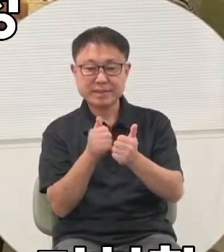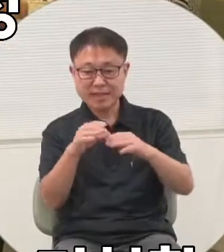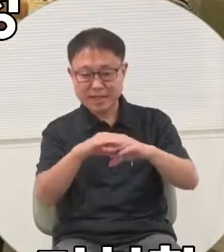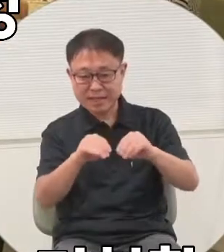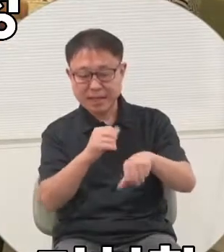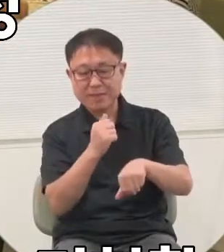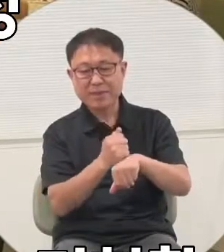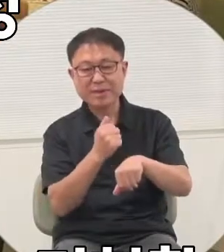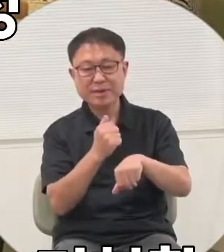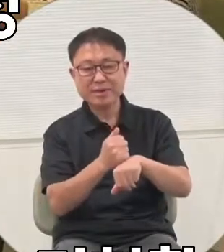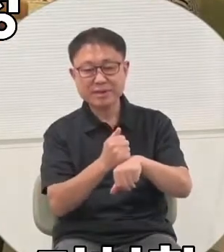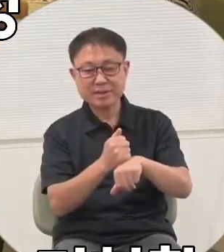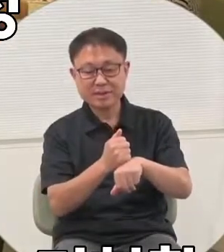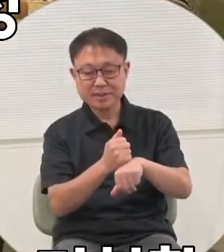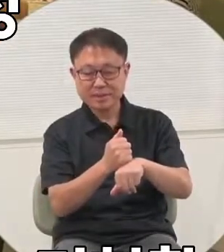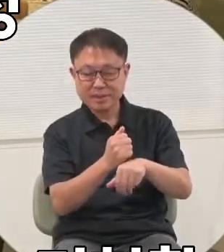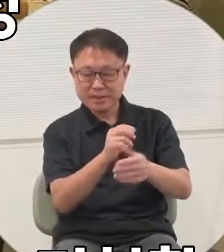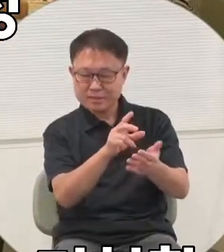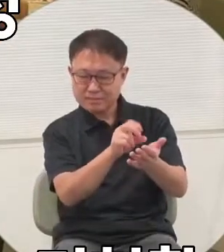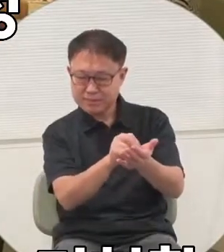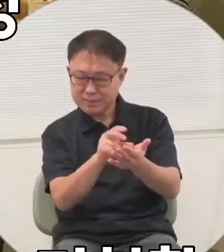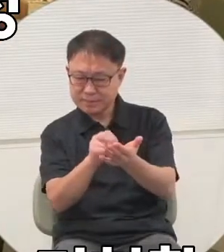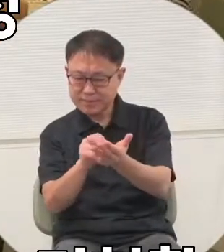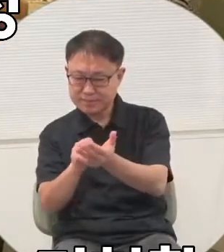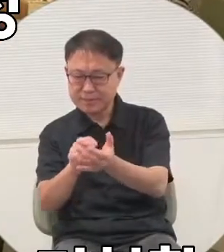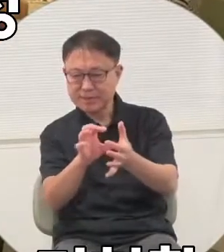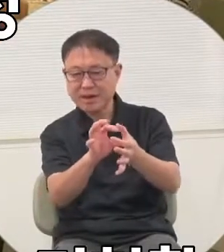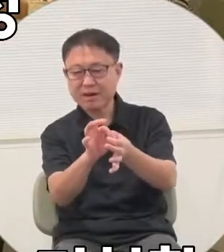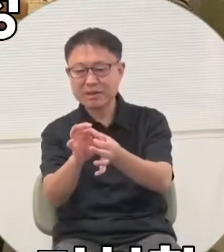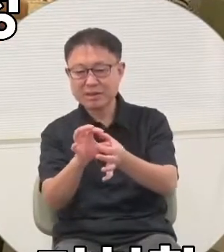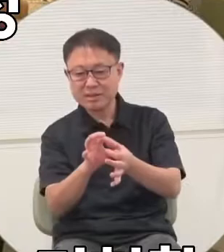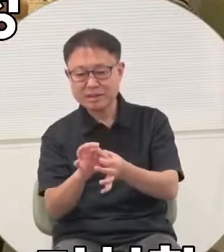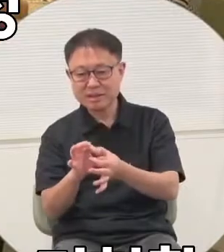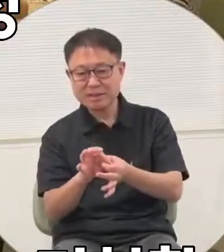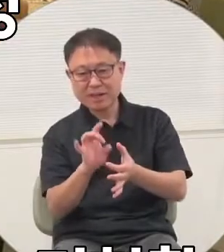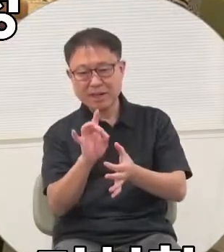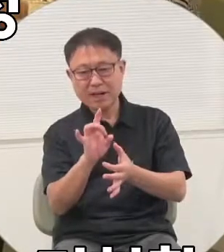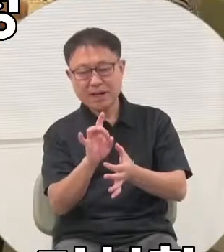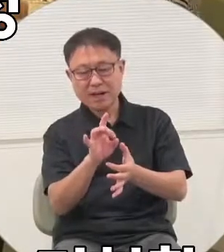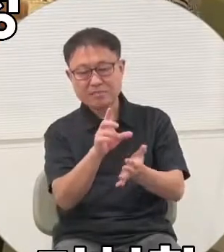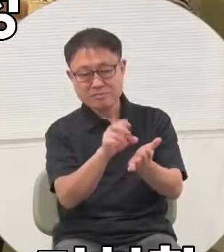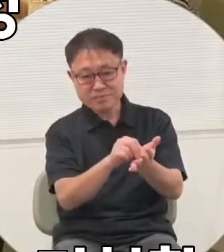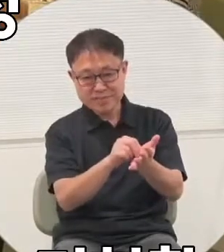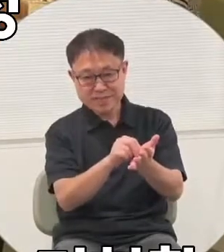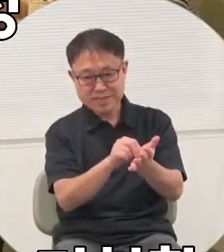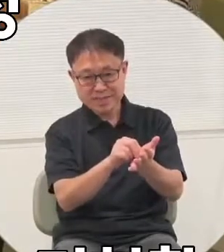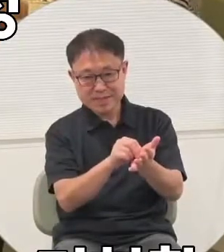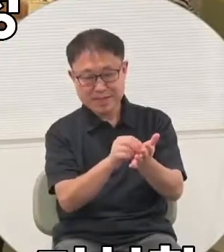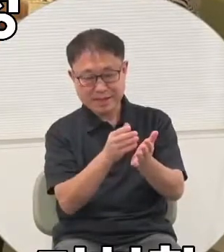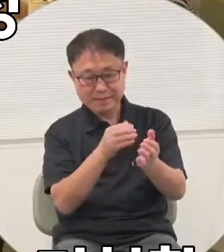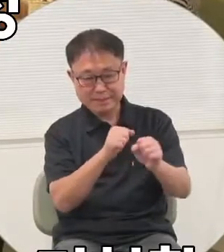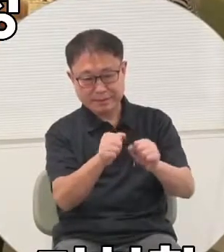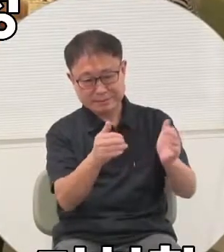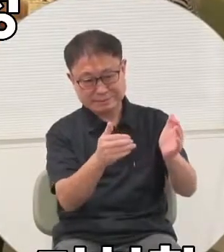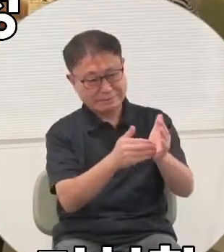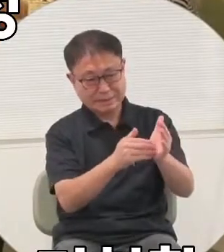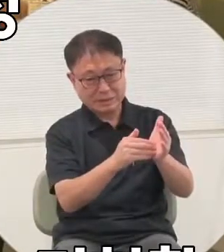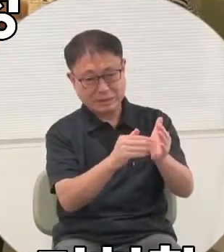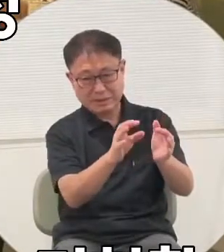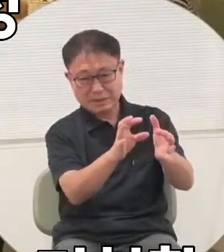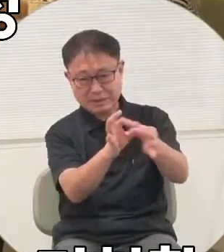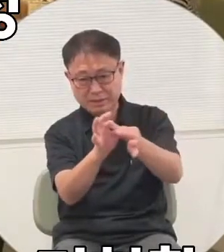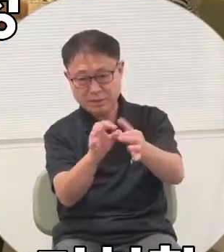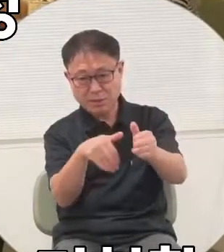해가면서 그 의제와 의제끼리의 연결점을 찾는 거죠. 하나의 의제가 하나의 활동으로 끝나지 않으니까